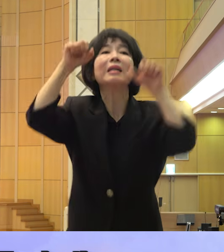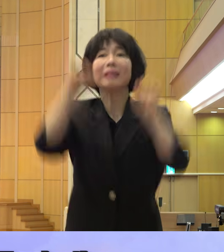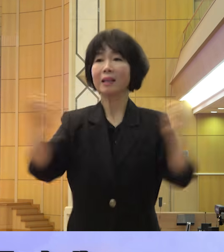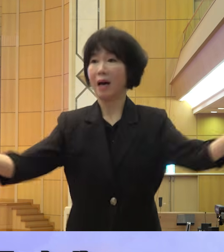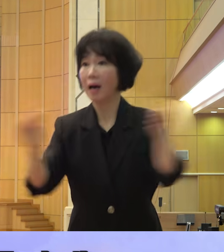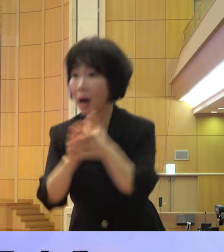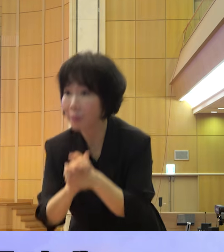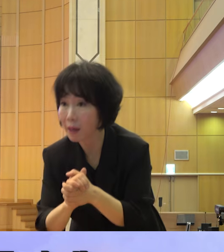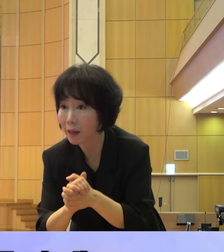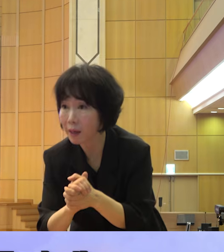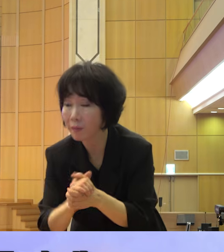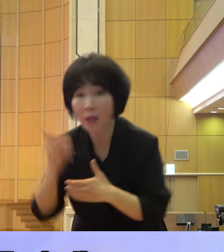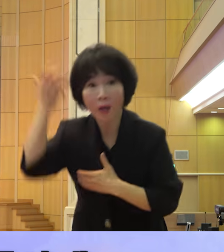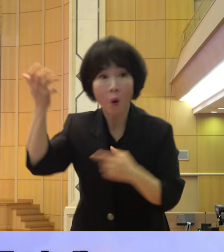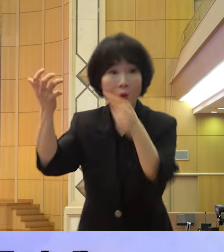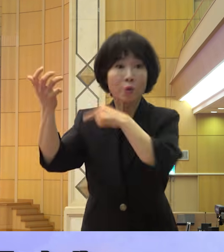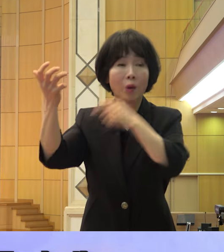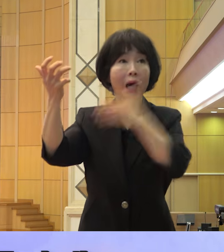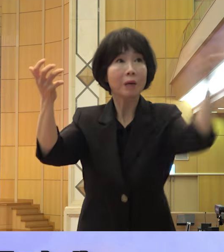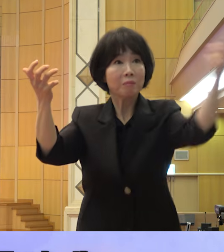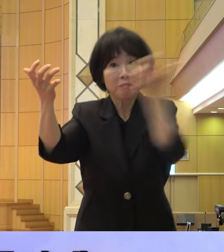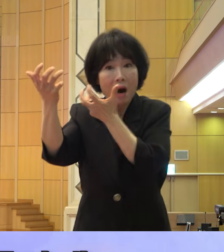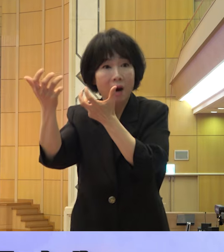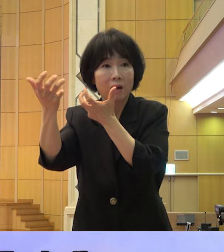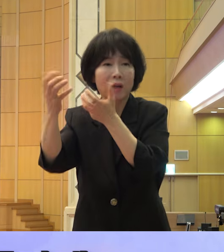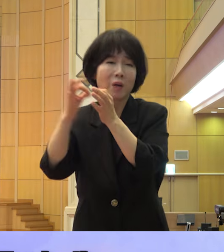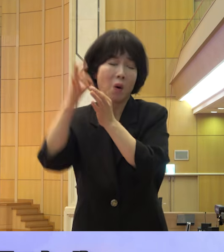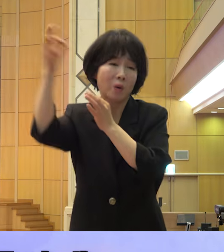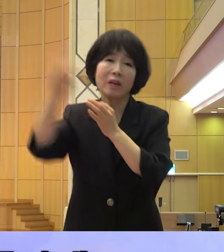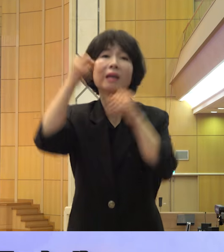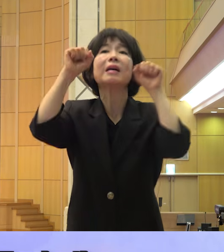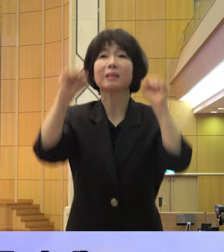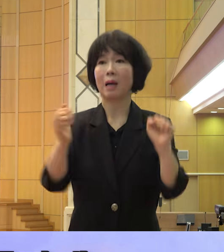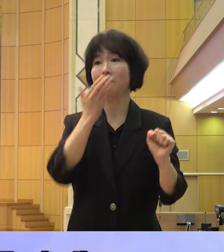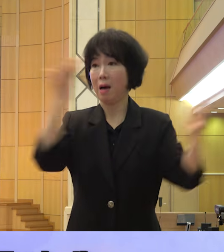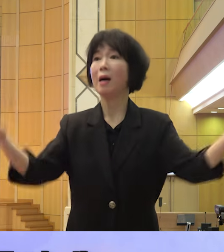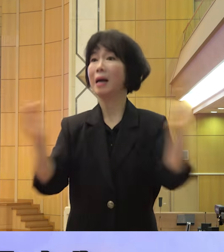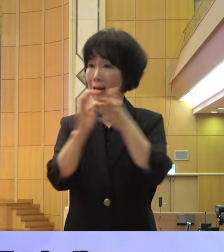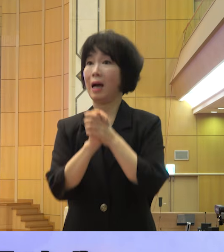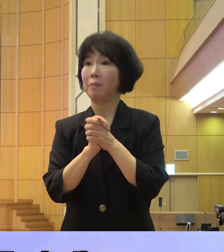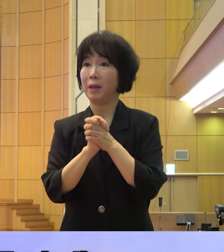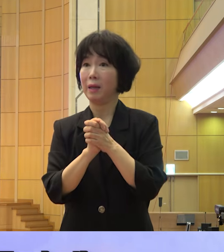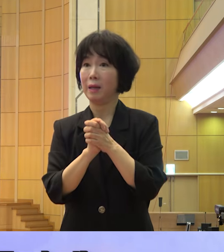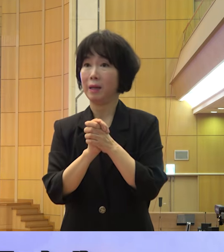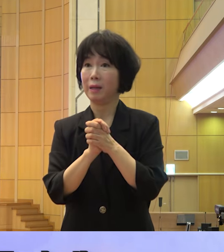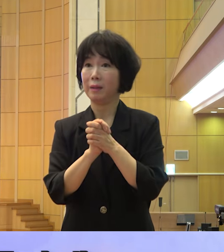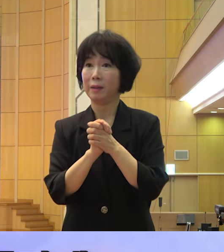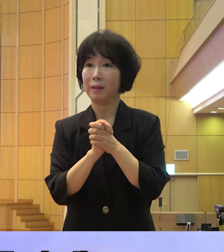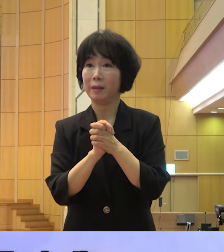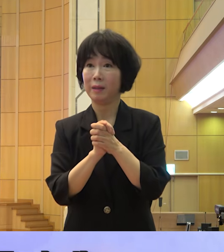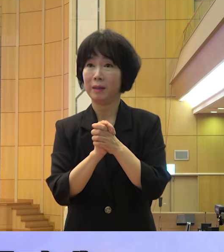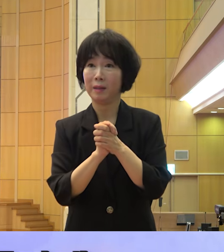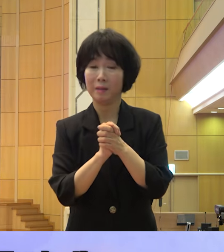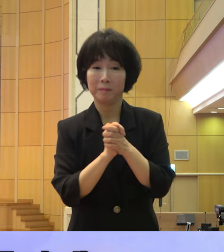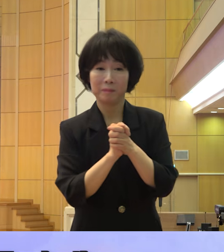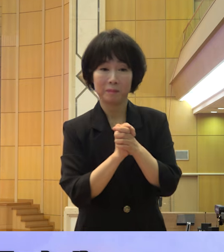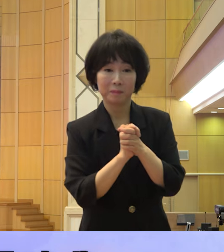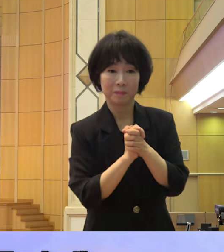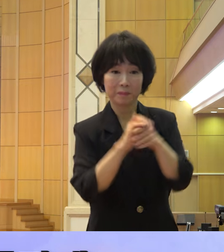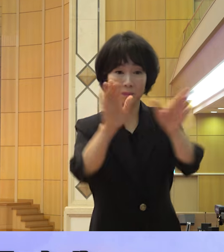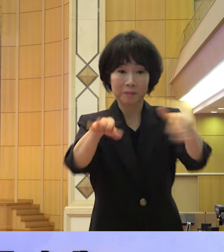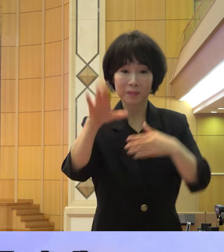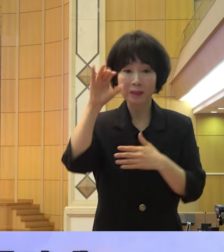내 영혼 속에 하나님이 있으면 영혼이 살아요. 뭔 말인지 알죠? 달걀로 말하면